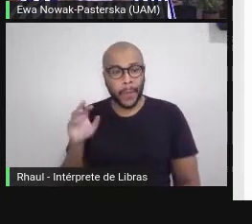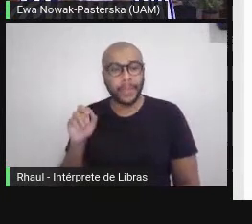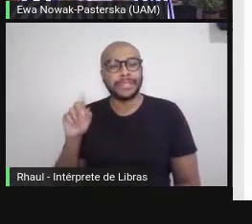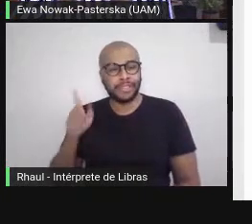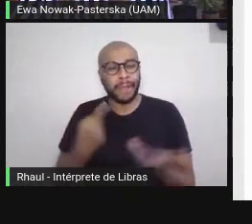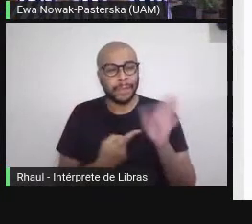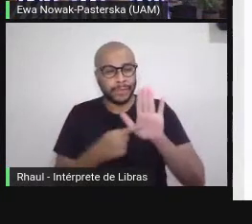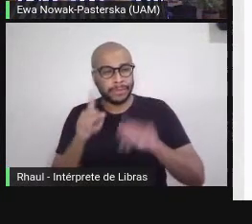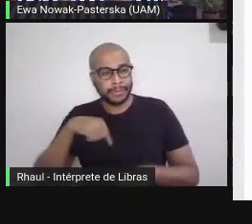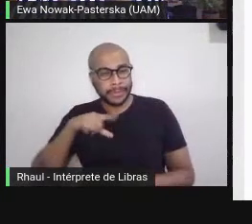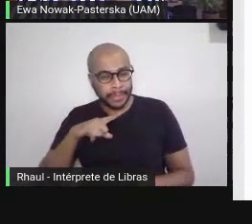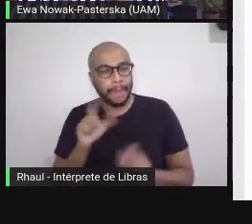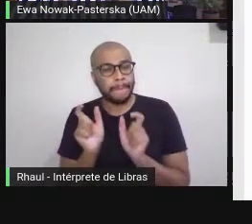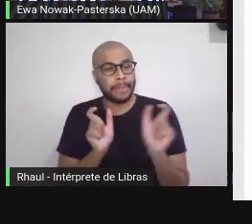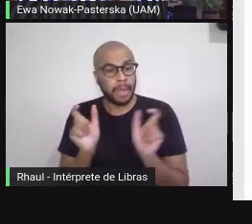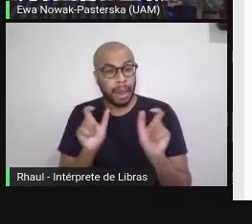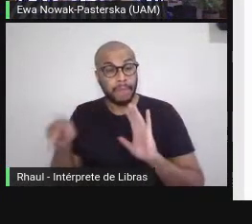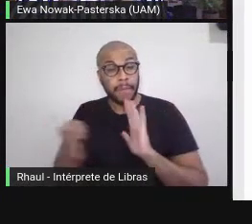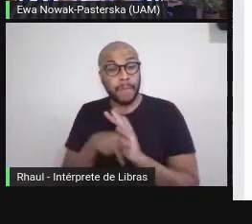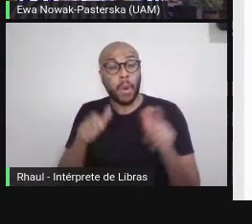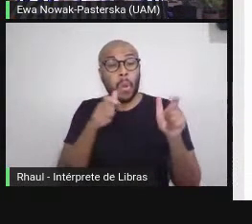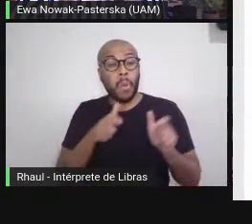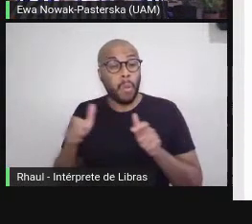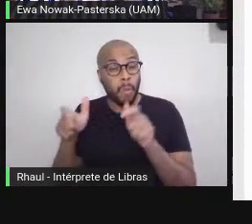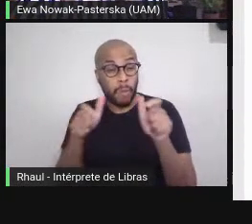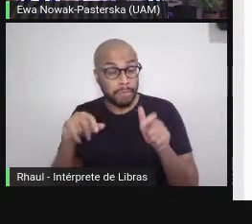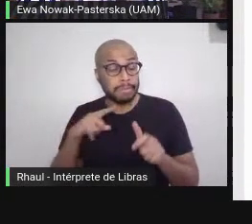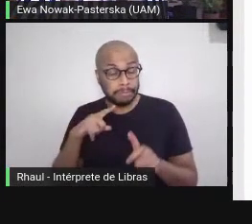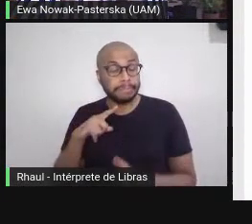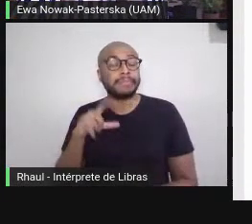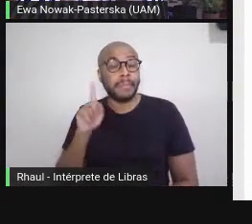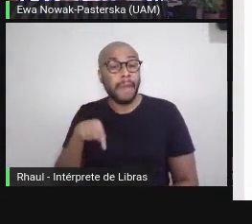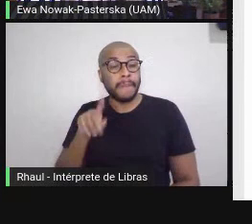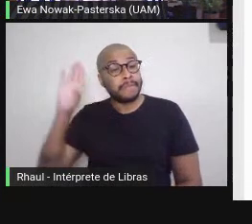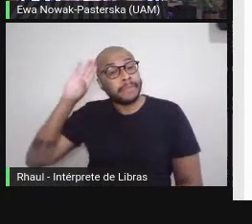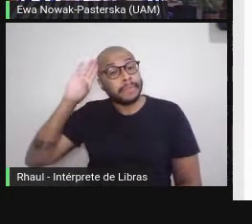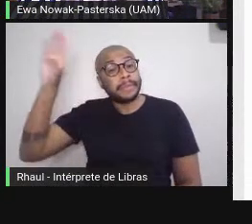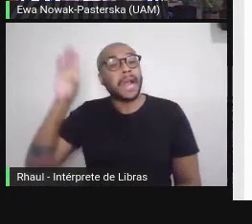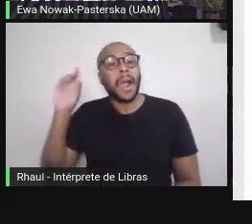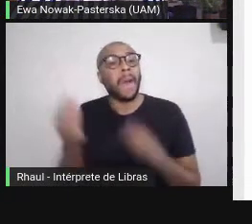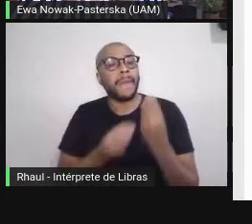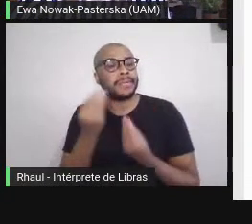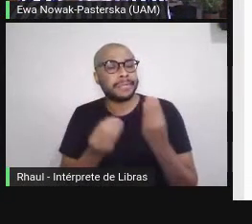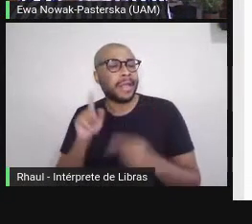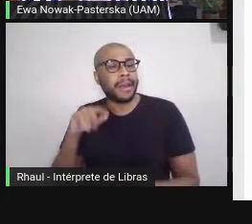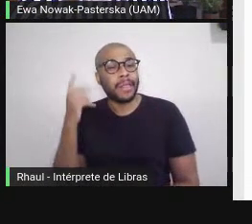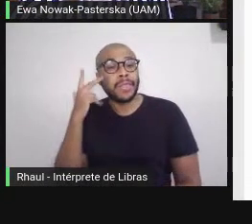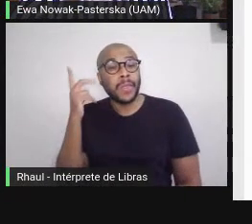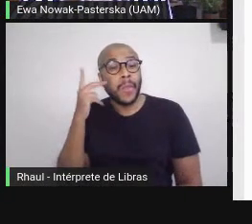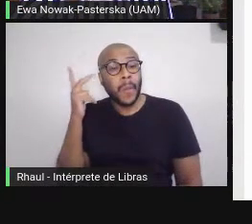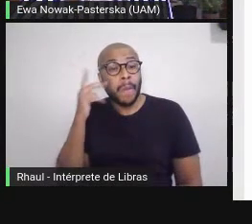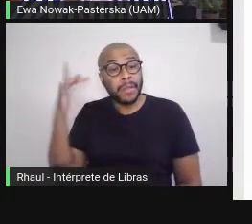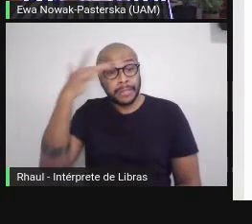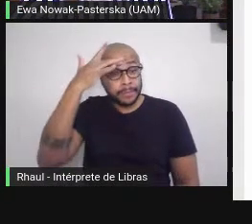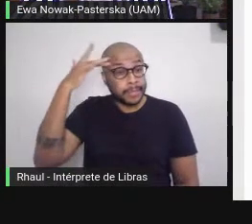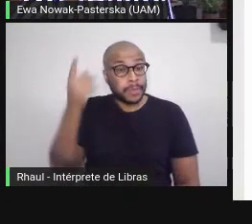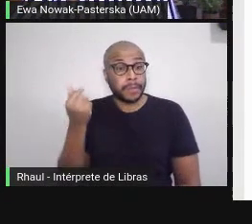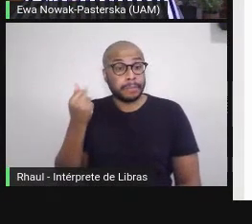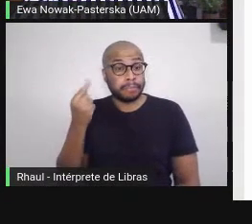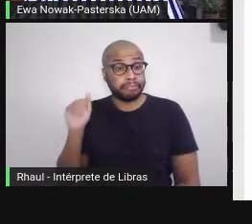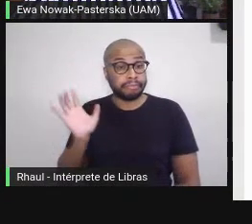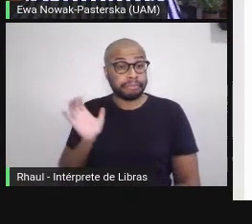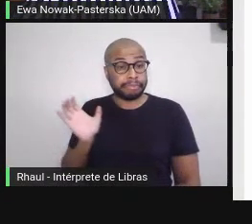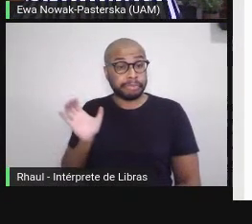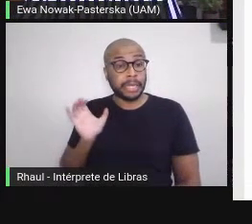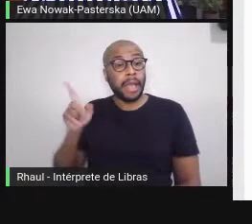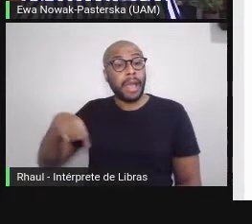vinham, que derivavam dos locais, eram principalmente comuns entre a nobreza. Então, era